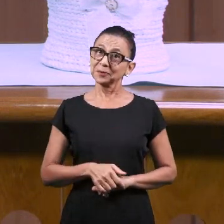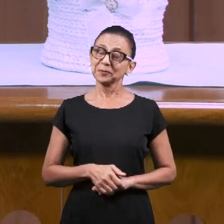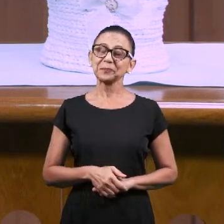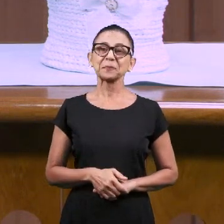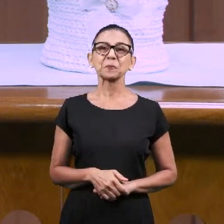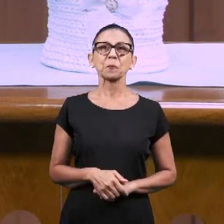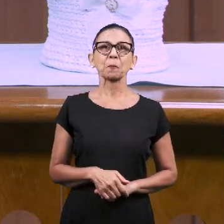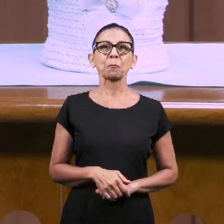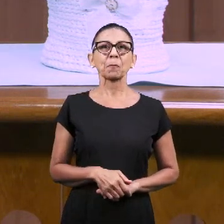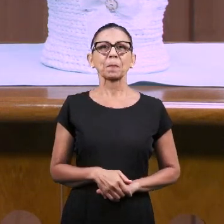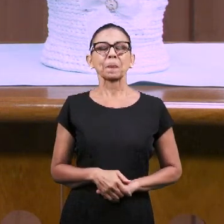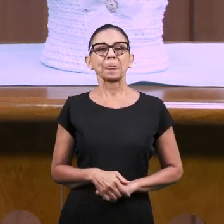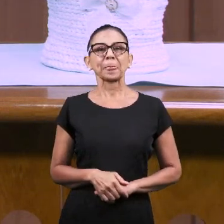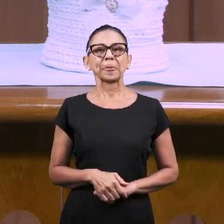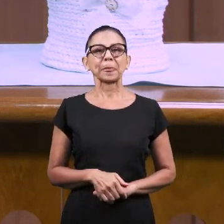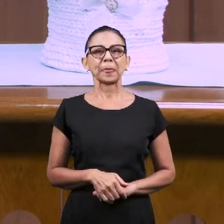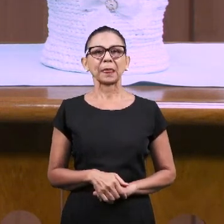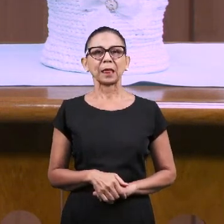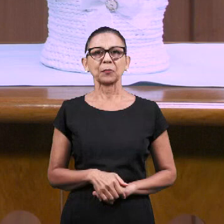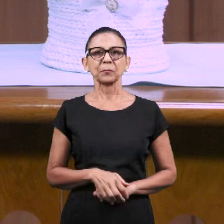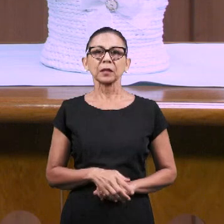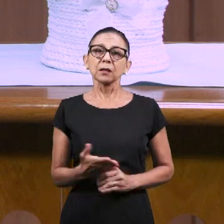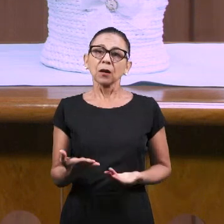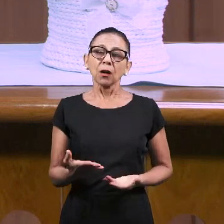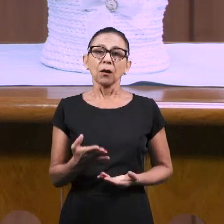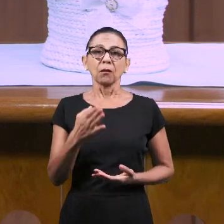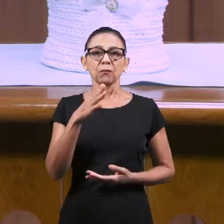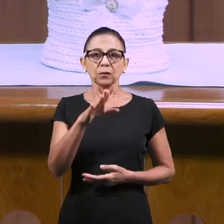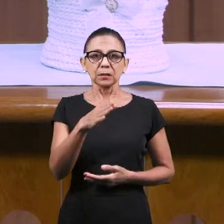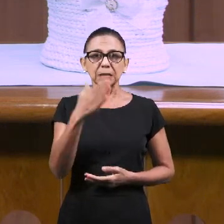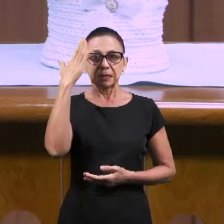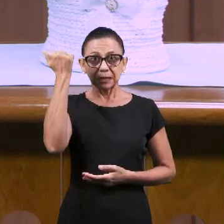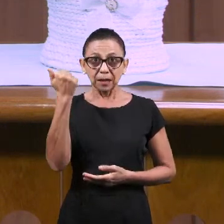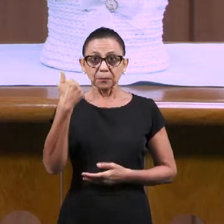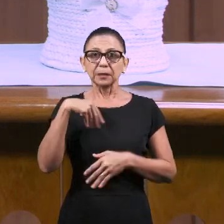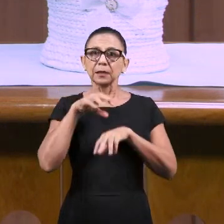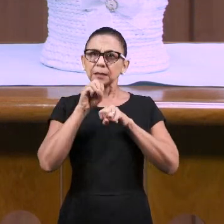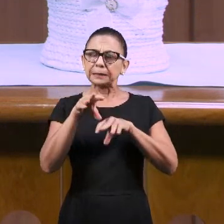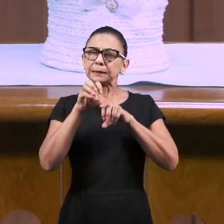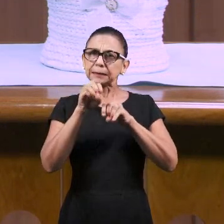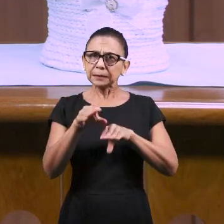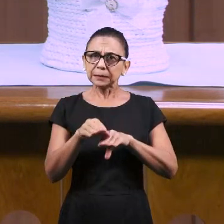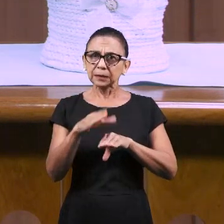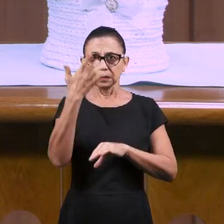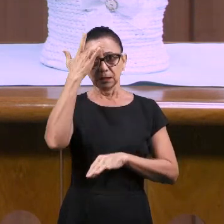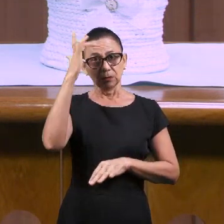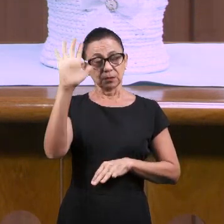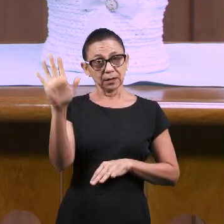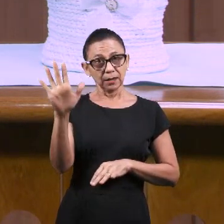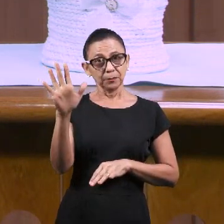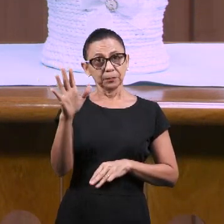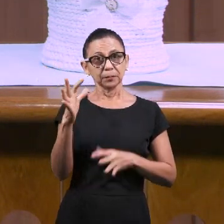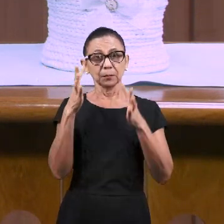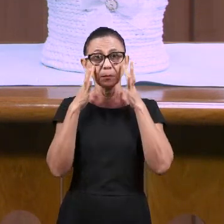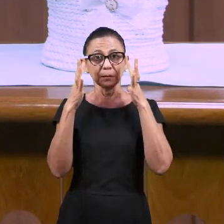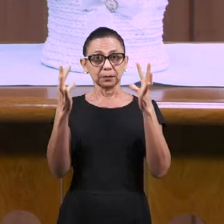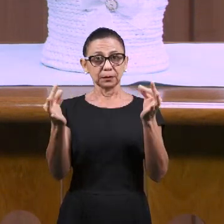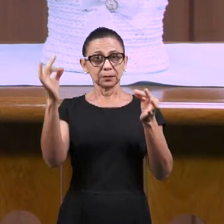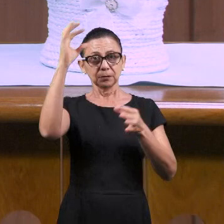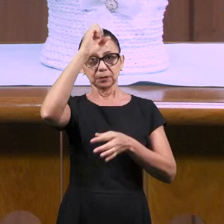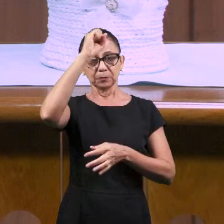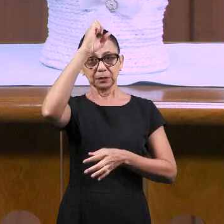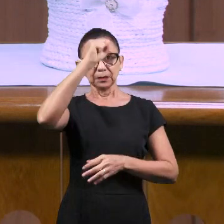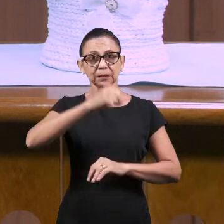Peut-être, celui qui ne sait pas, il n'enseigne pas, il fait. Celui qui ne sait pas, il enseigne. Ça, c'est le grand